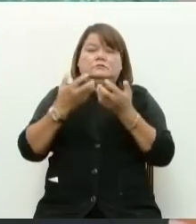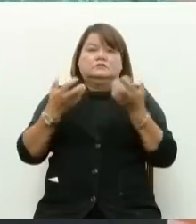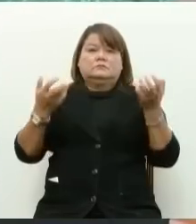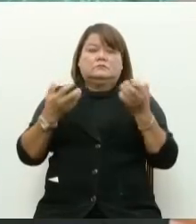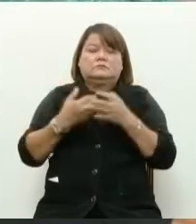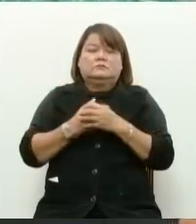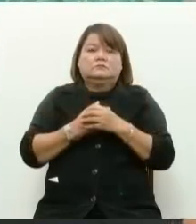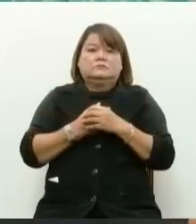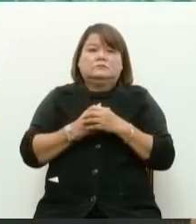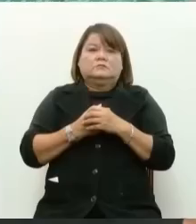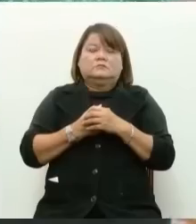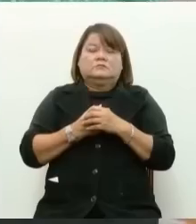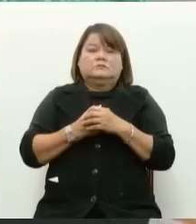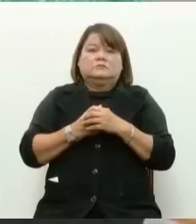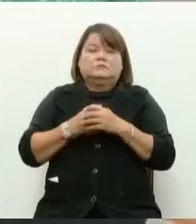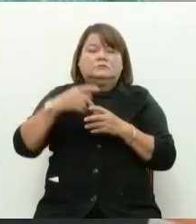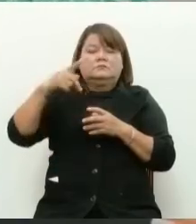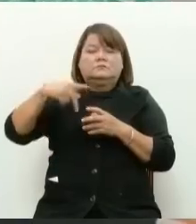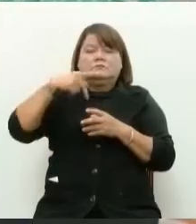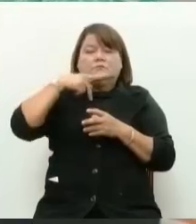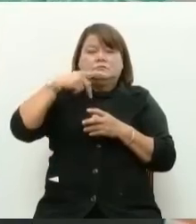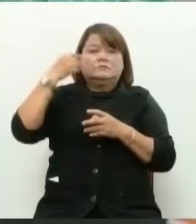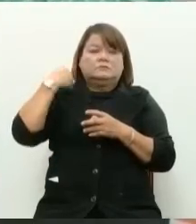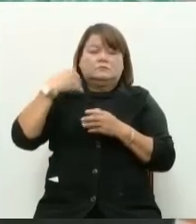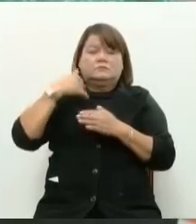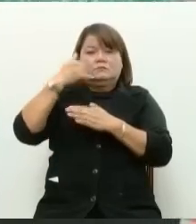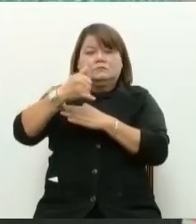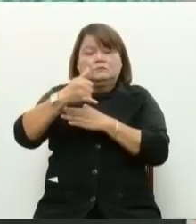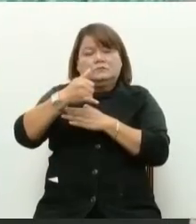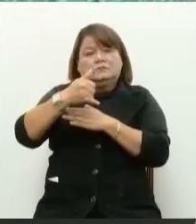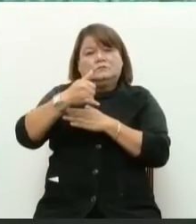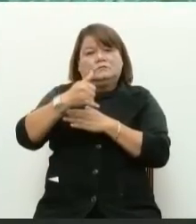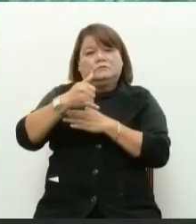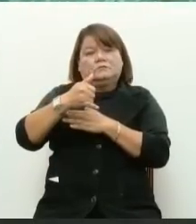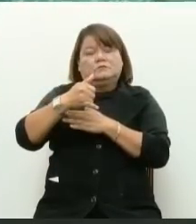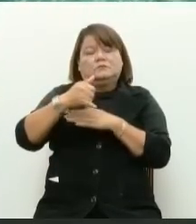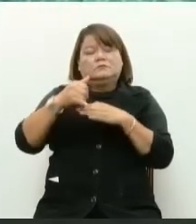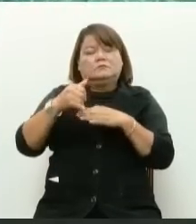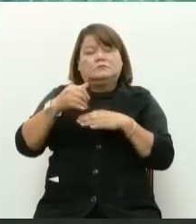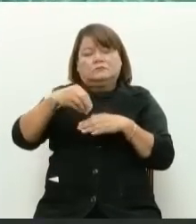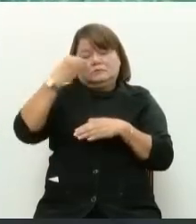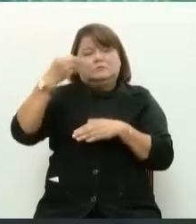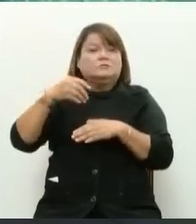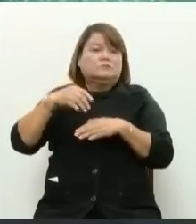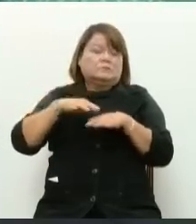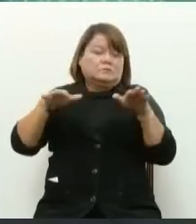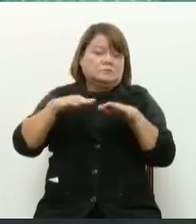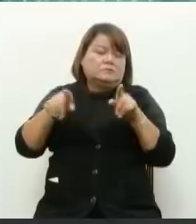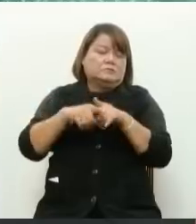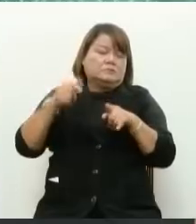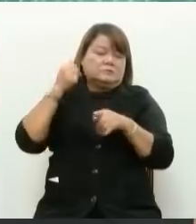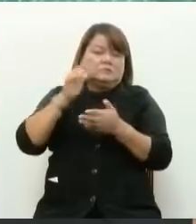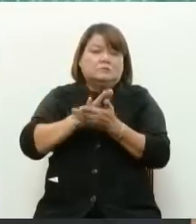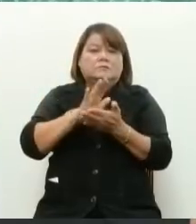ถ้าน้องพีนะครับได้เข้าสู่นักเรียนปกติแล้วครับทางโรงเรียนก็จะดำเนิน